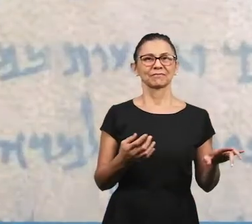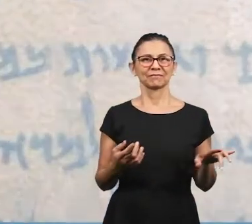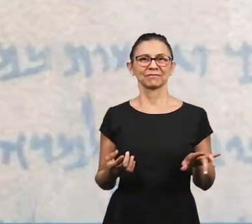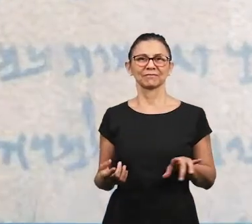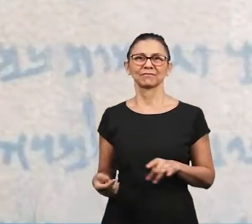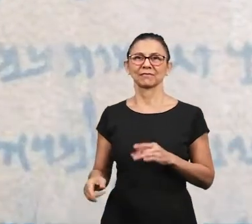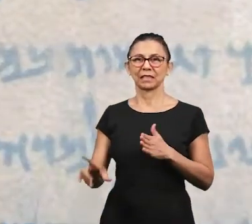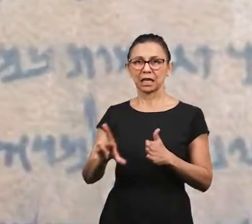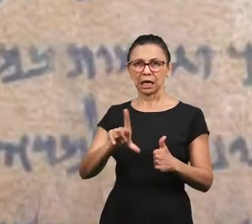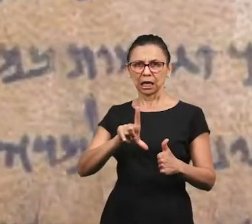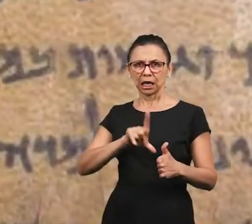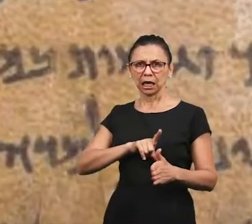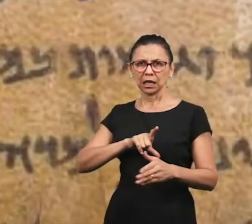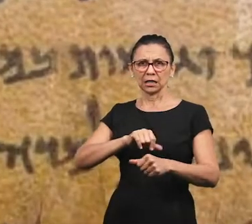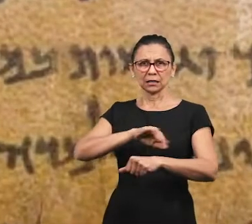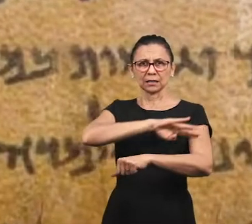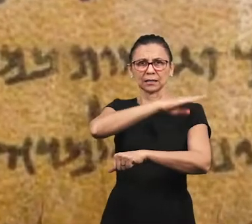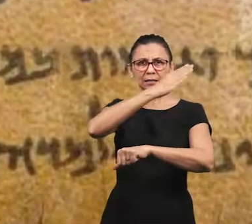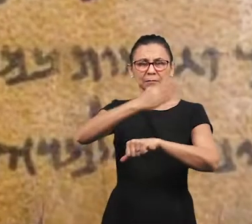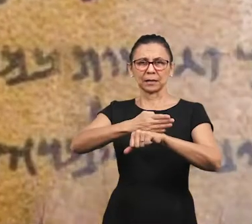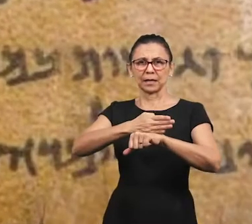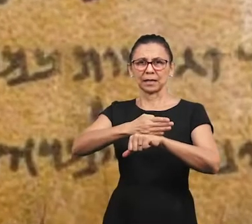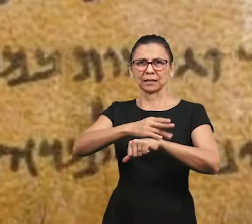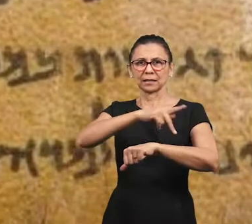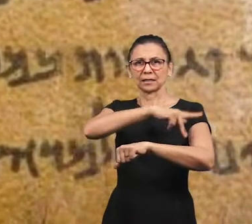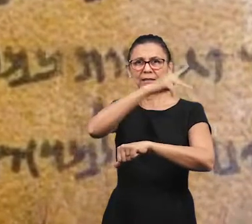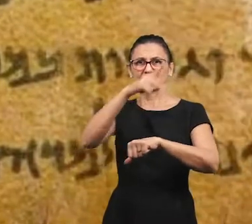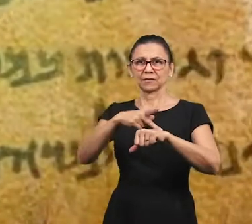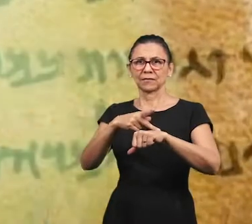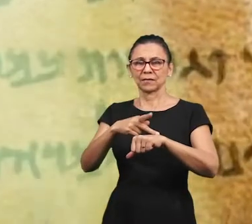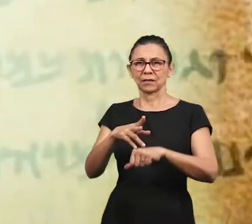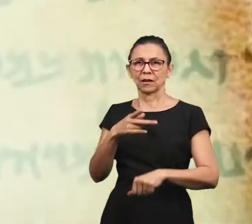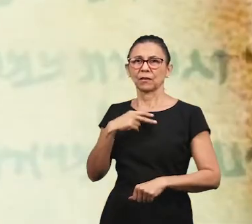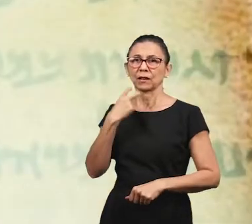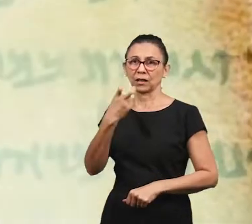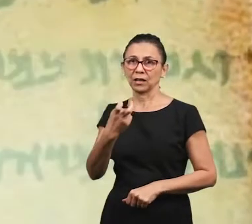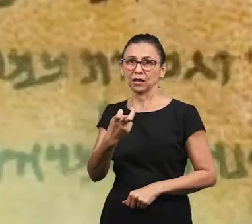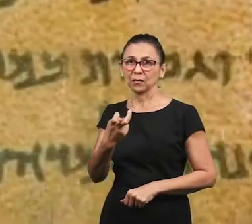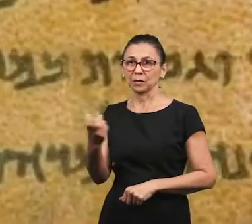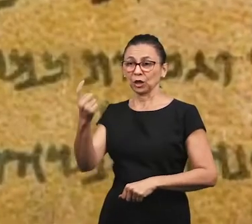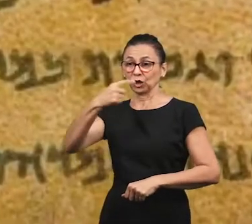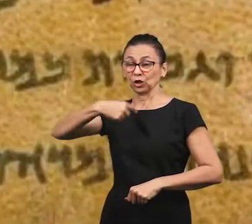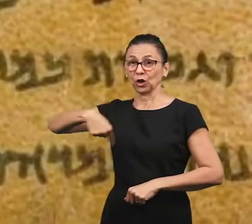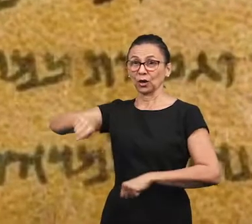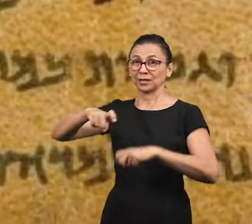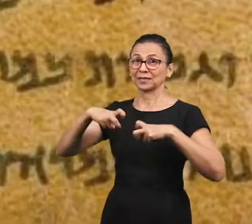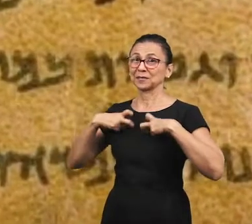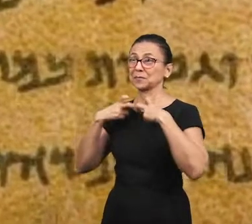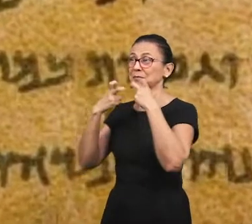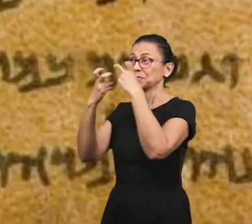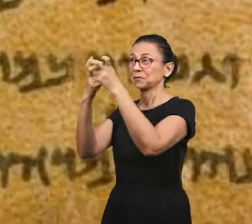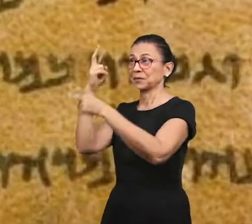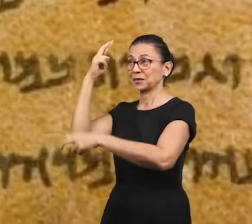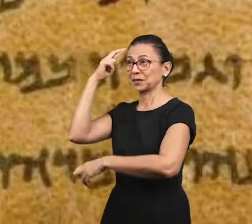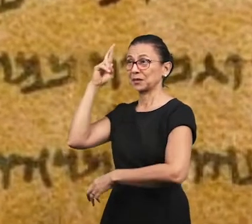прежде чем камни возопьют, мы взываем Господу.